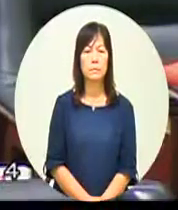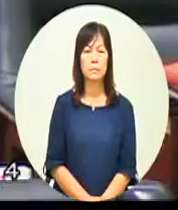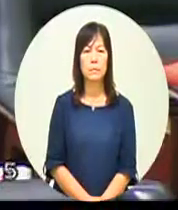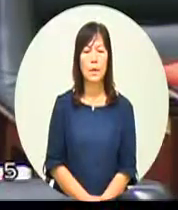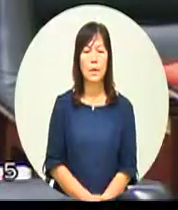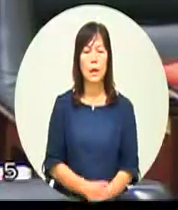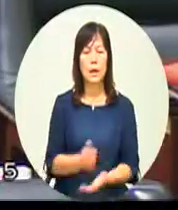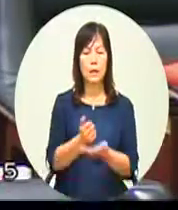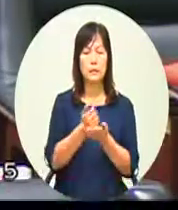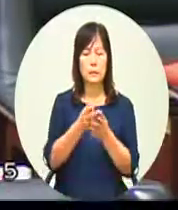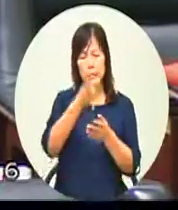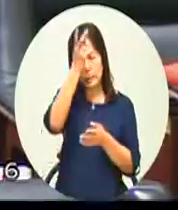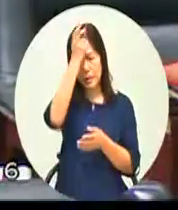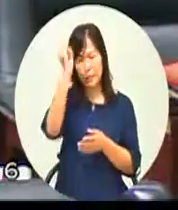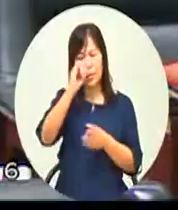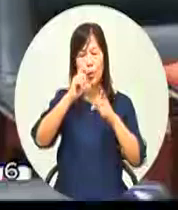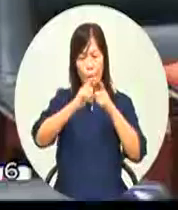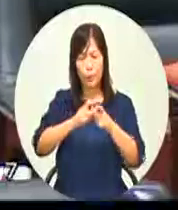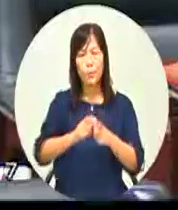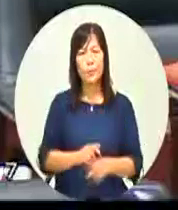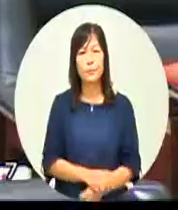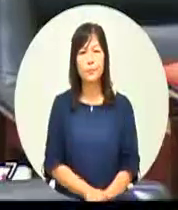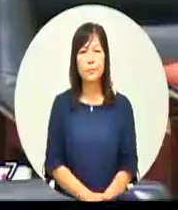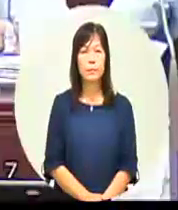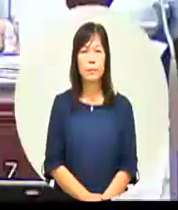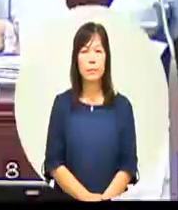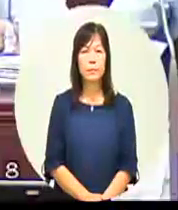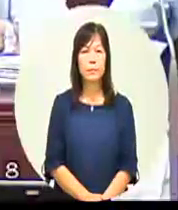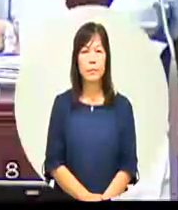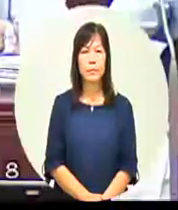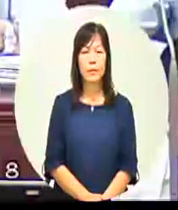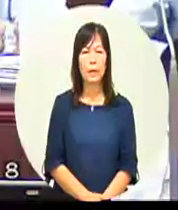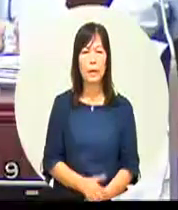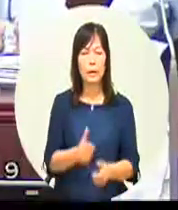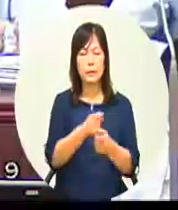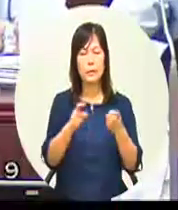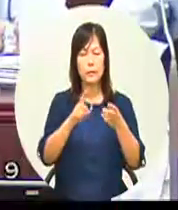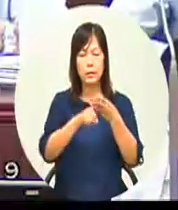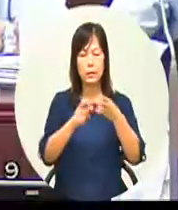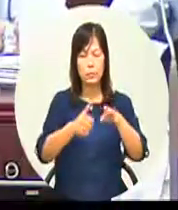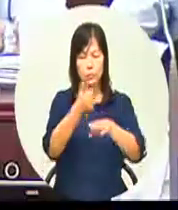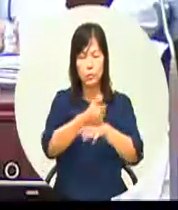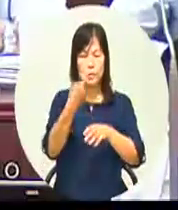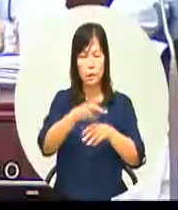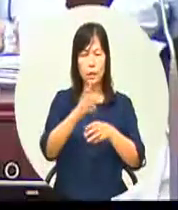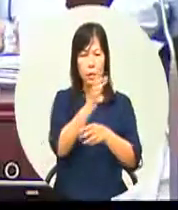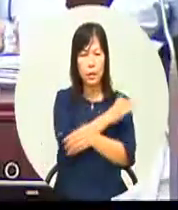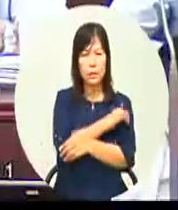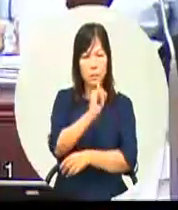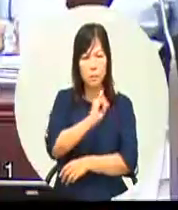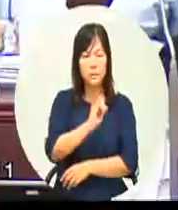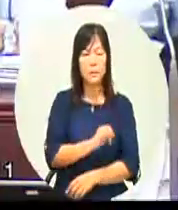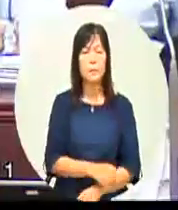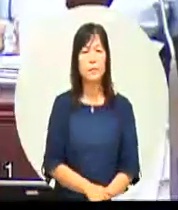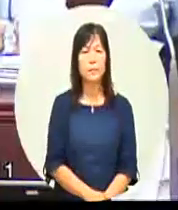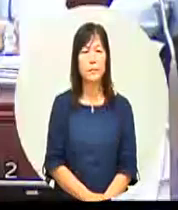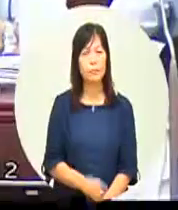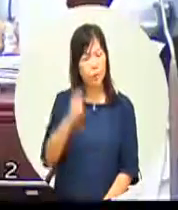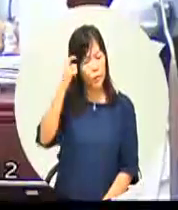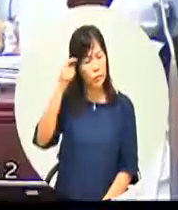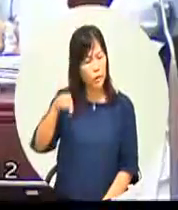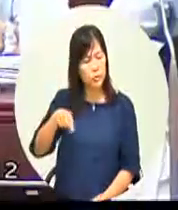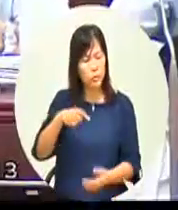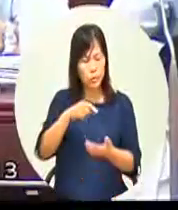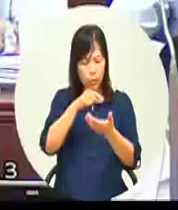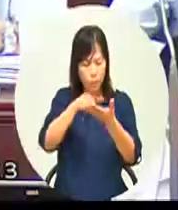好，观光局郑局长，请答复。 好，谢谢主席，谢谢陈议员哈。那我想，当然，宝可梦的